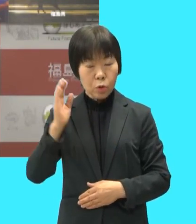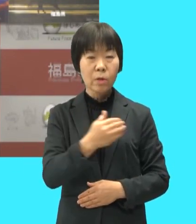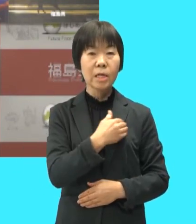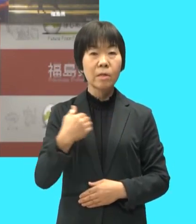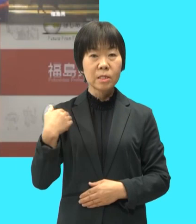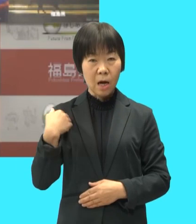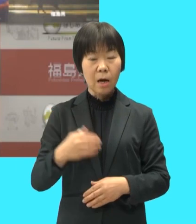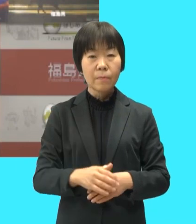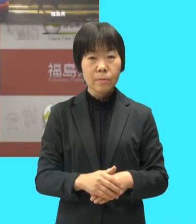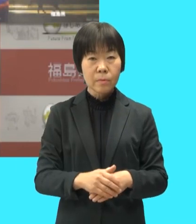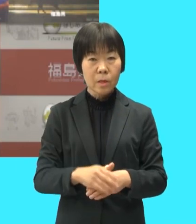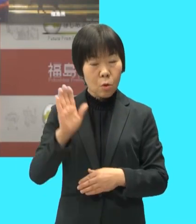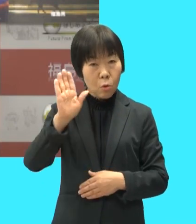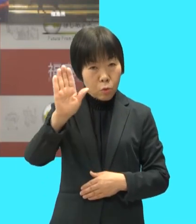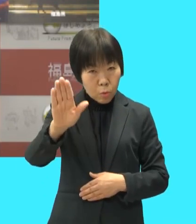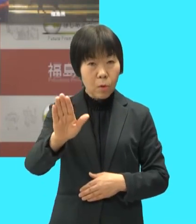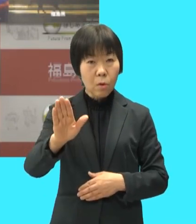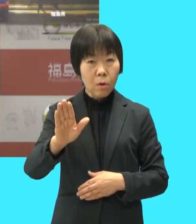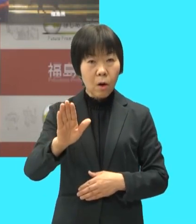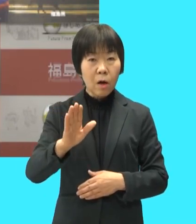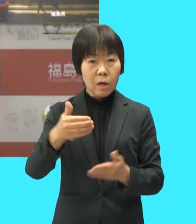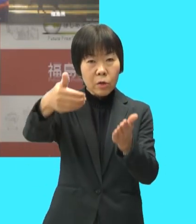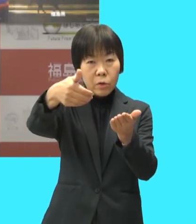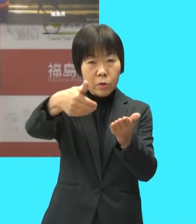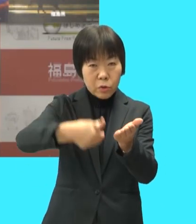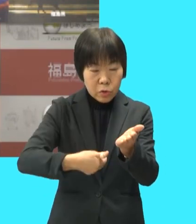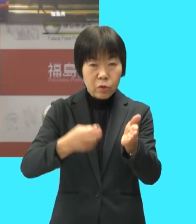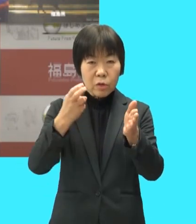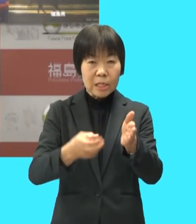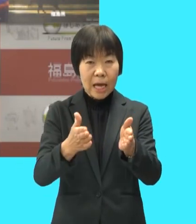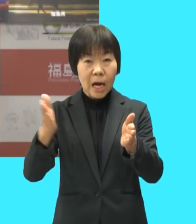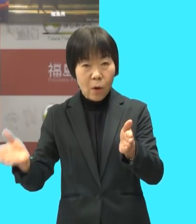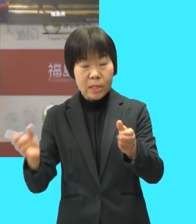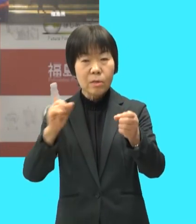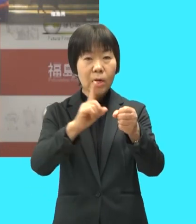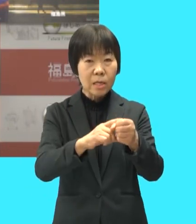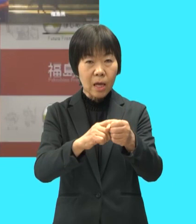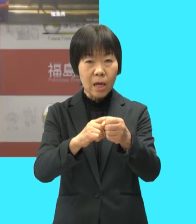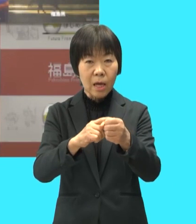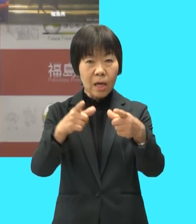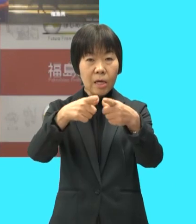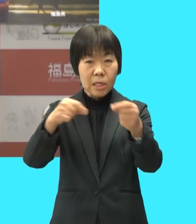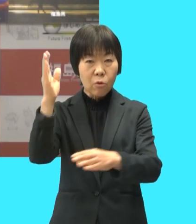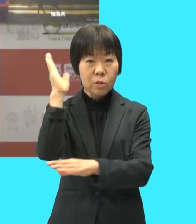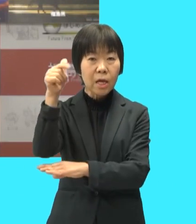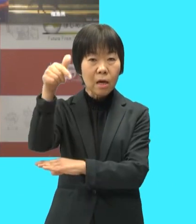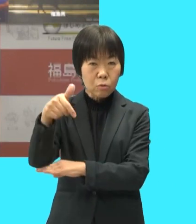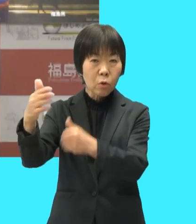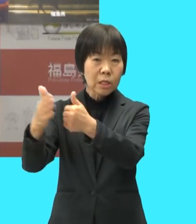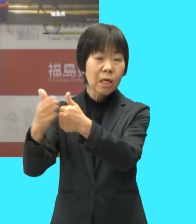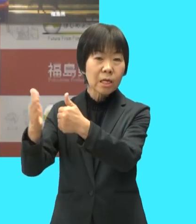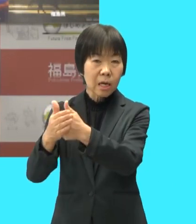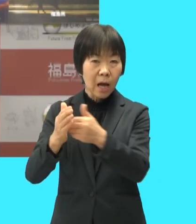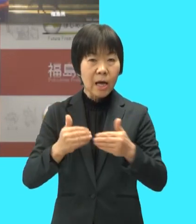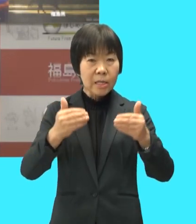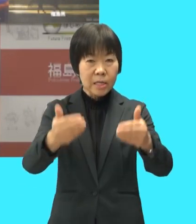できました。今後ともぜひ輸入規制緩和に向けて日本国政府のお力をいただきながら